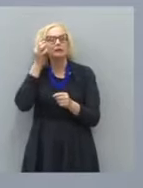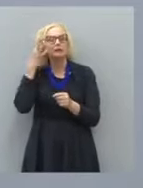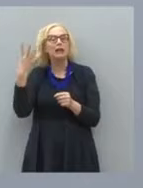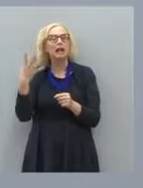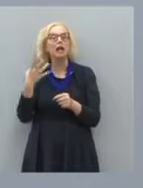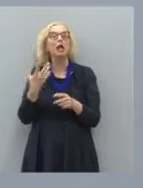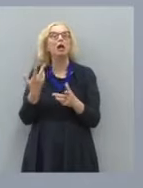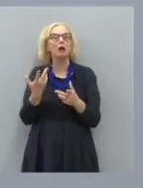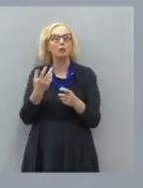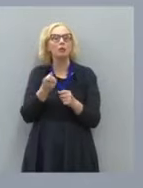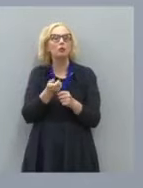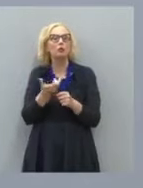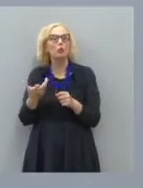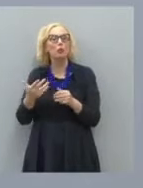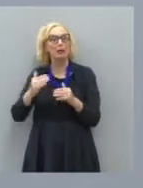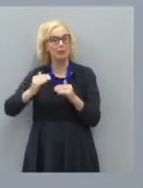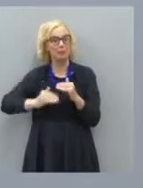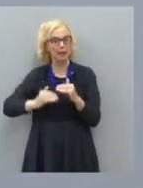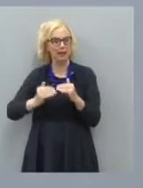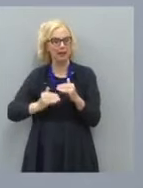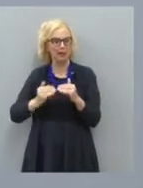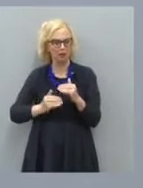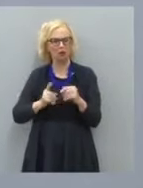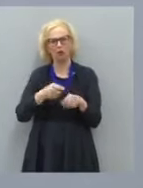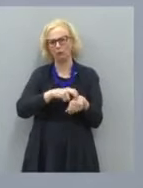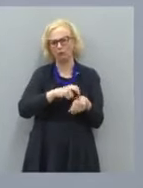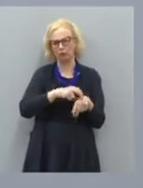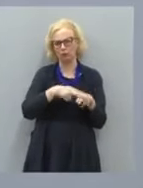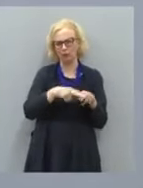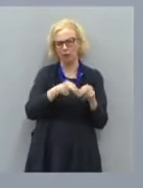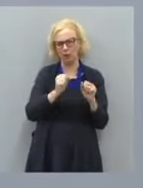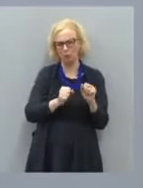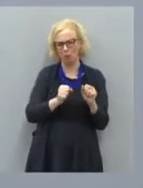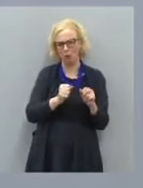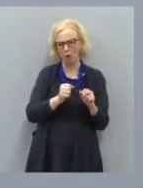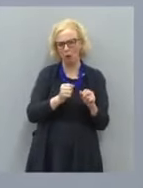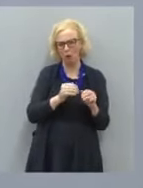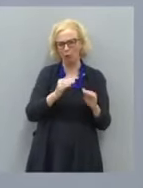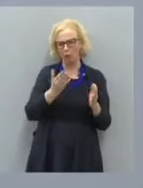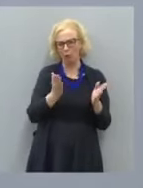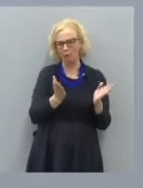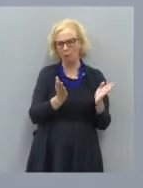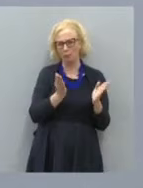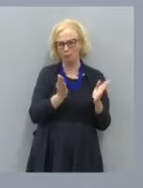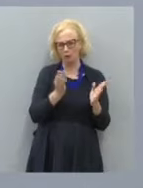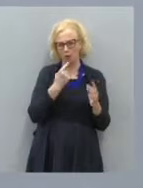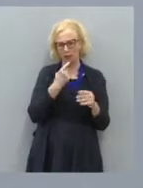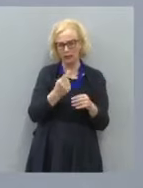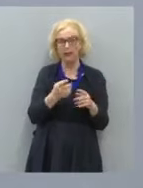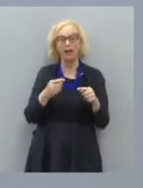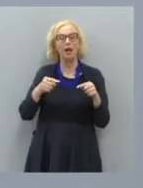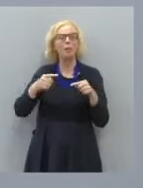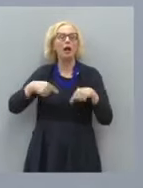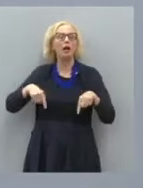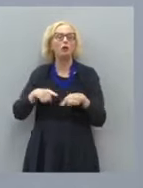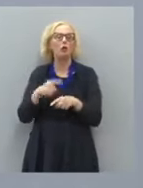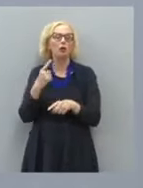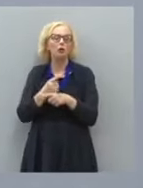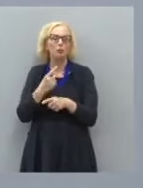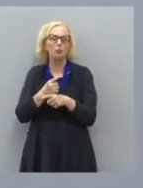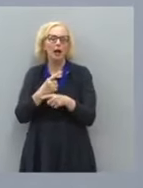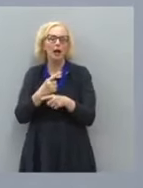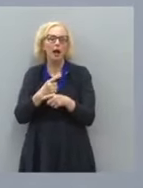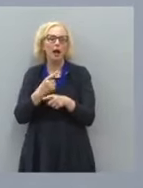farlo potrà fare anche le proporzioni però noi dobbiamo tenere comunque